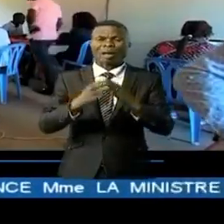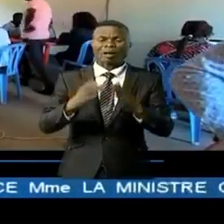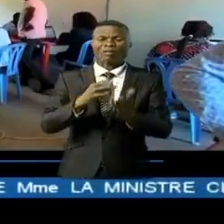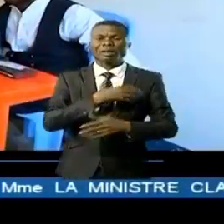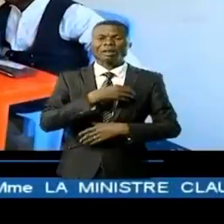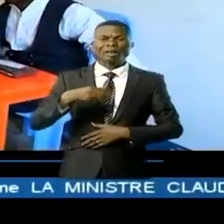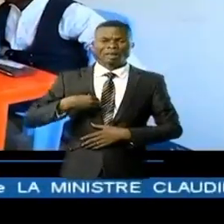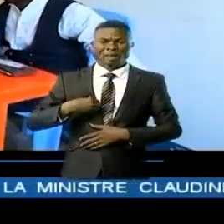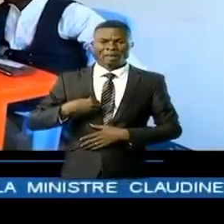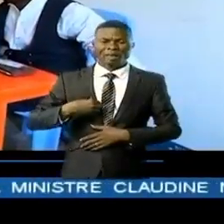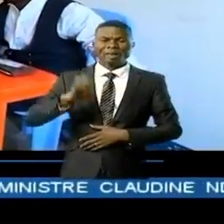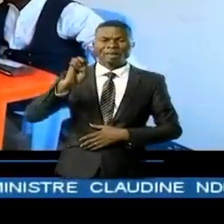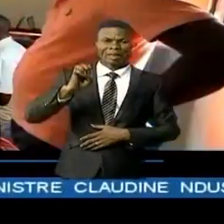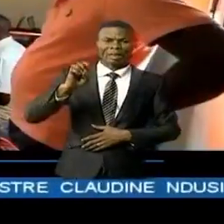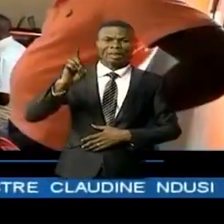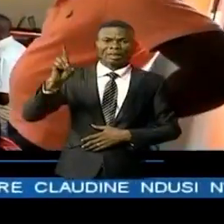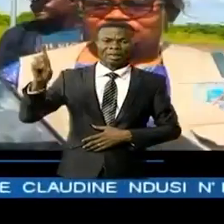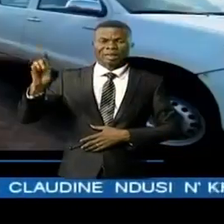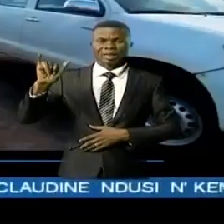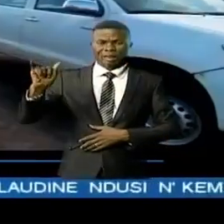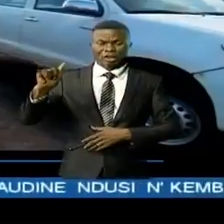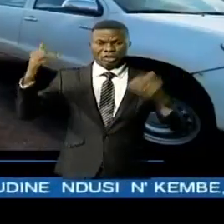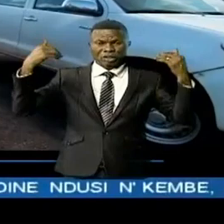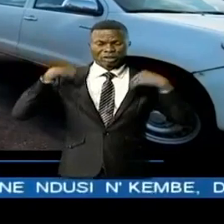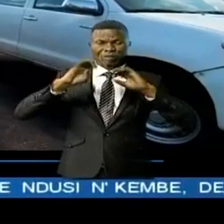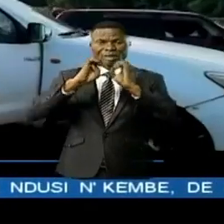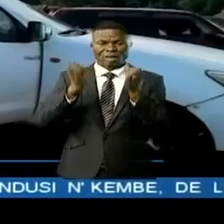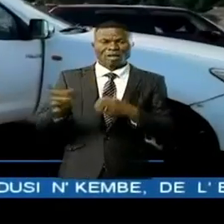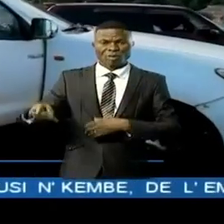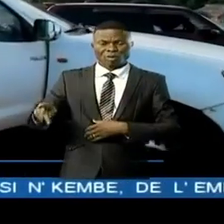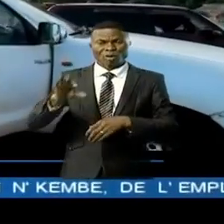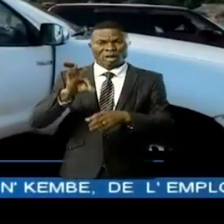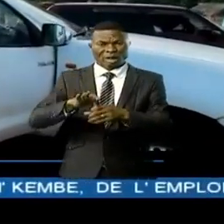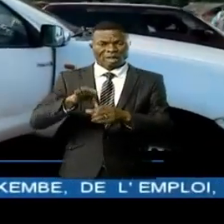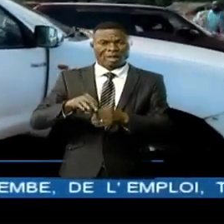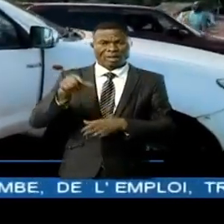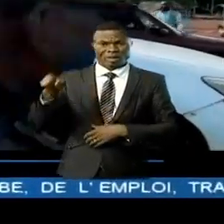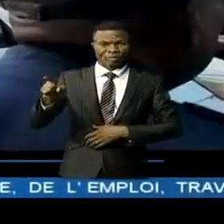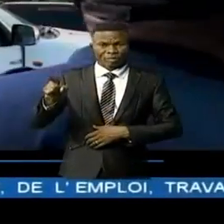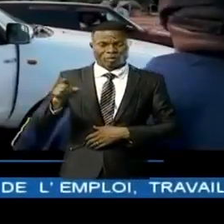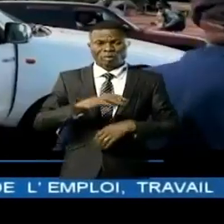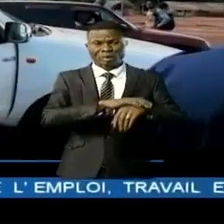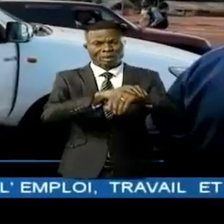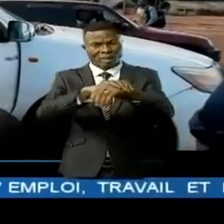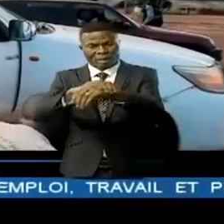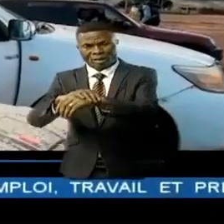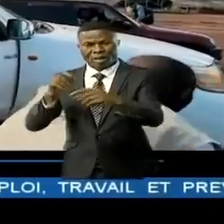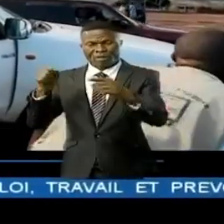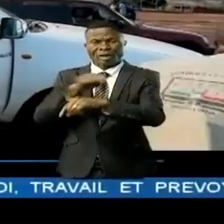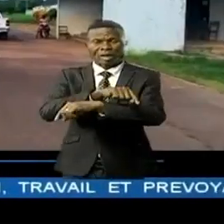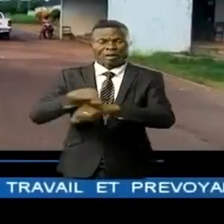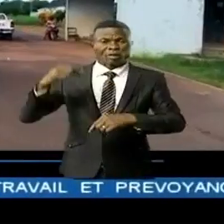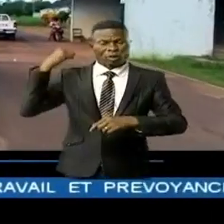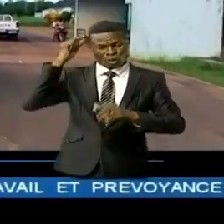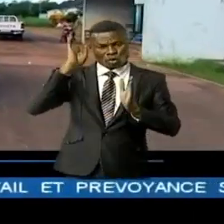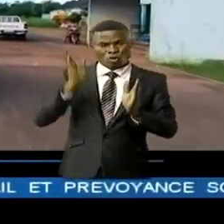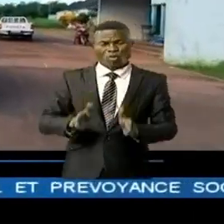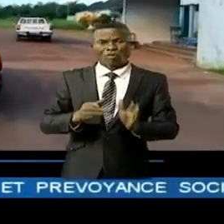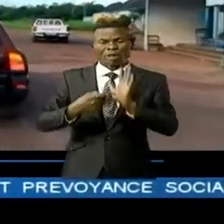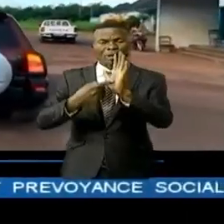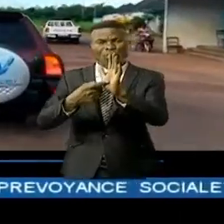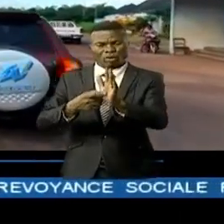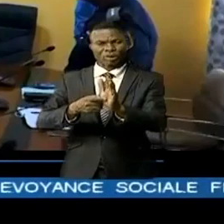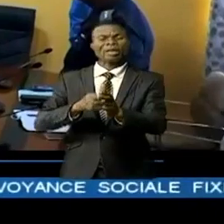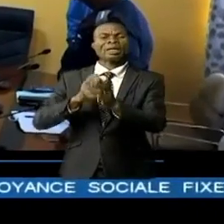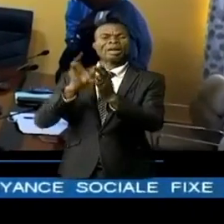Madame Edith Kaline de Claudine, chef d'équipe provinciale de la CENI Bas-Uélé, s'est dirigée au gouvernorat pour présenter leur civilité